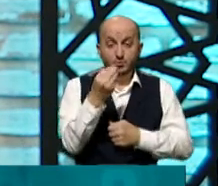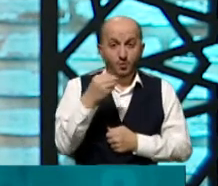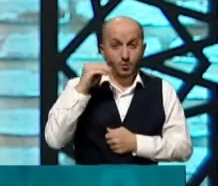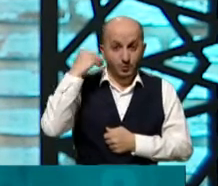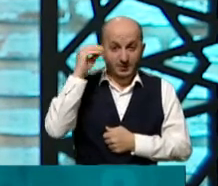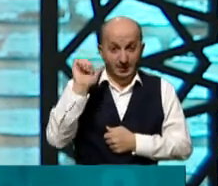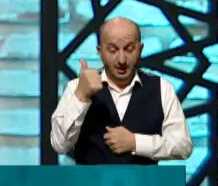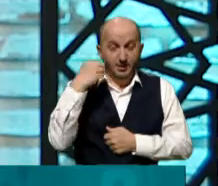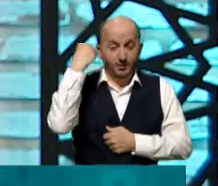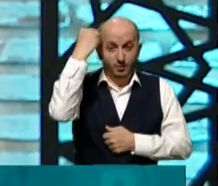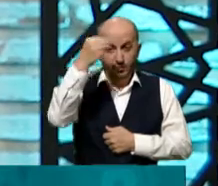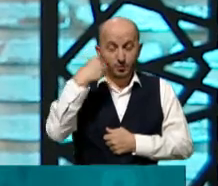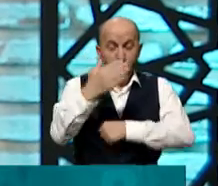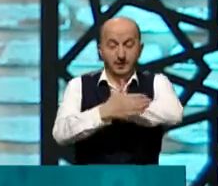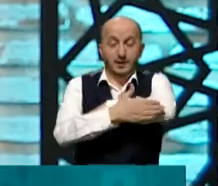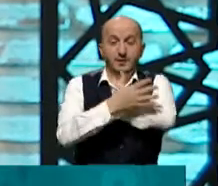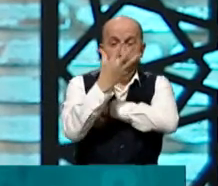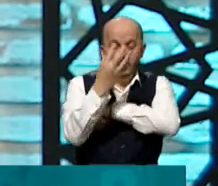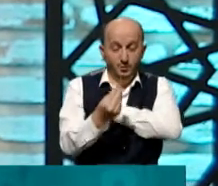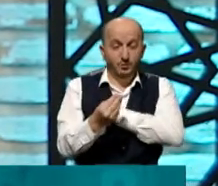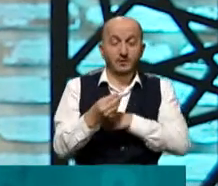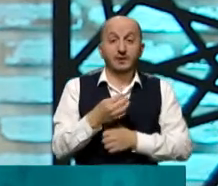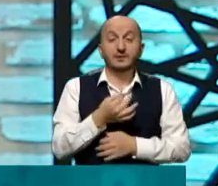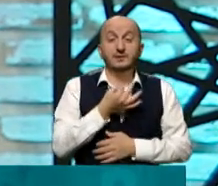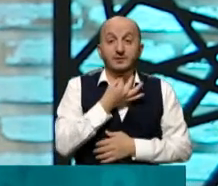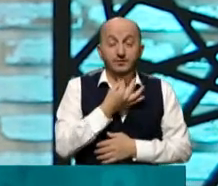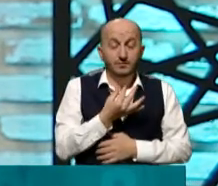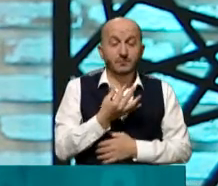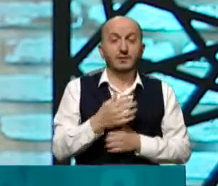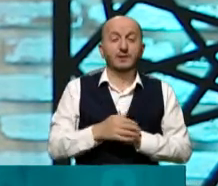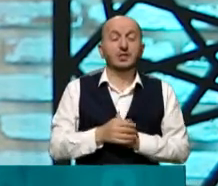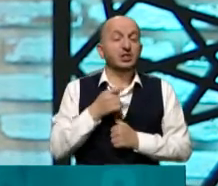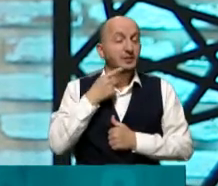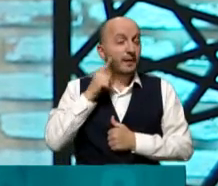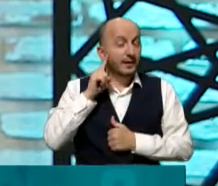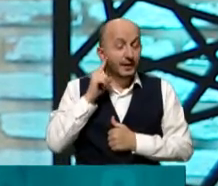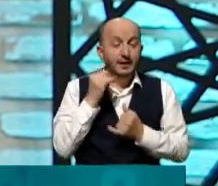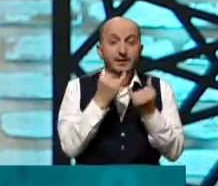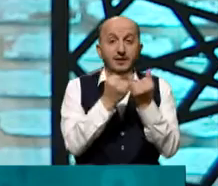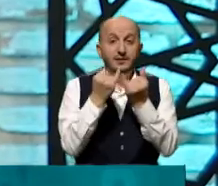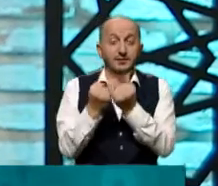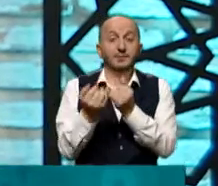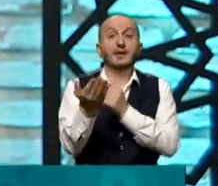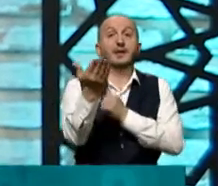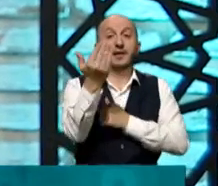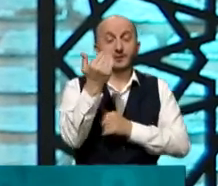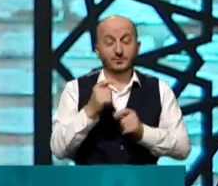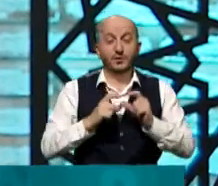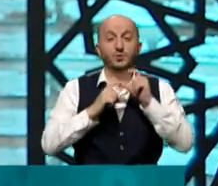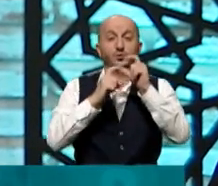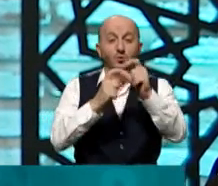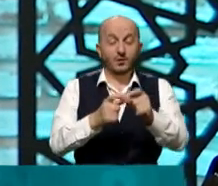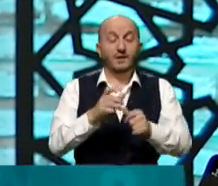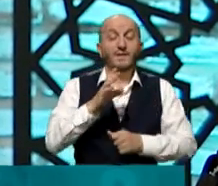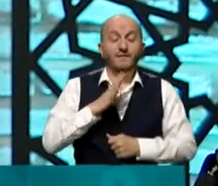hocalarımız burada yardımcı oluyorlar bize, sağ olsunlar. Haliyle işitme engeli olan dostlarımızdan gelen sorular da var hocam.